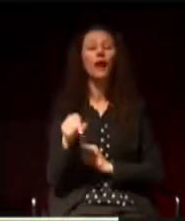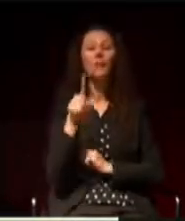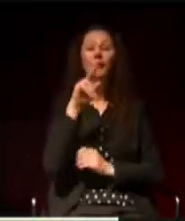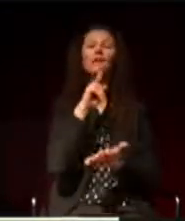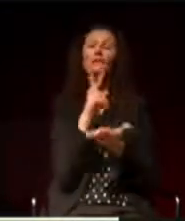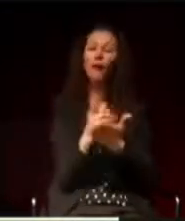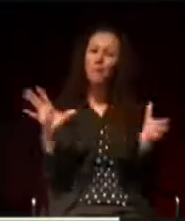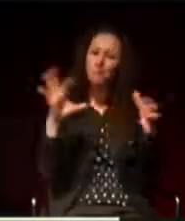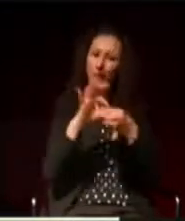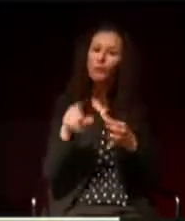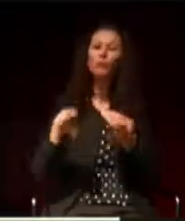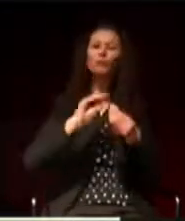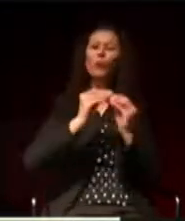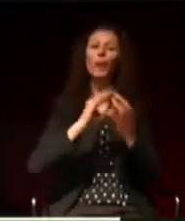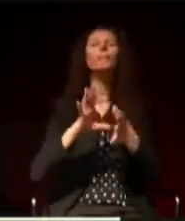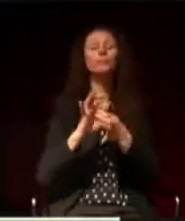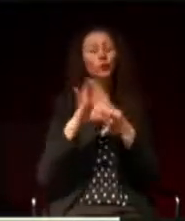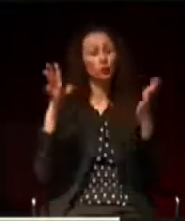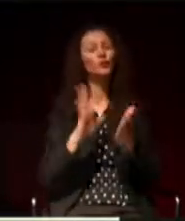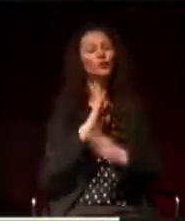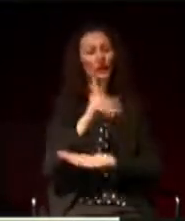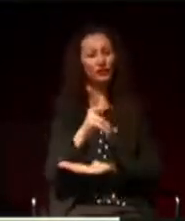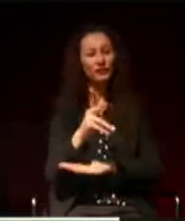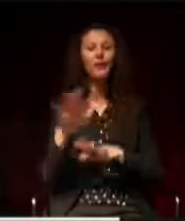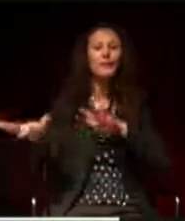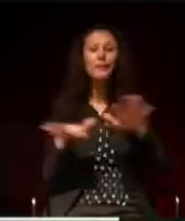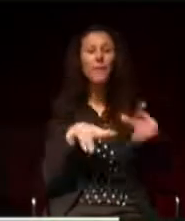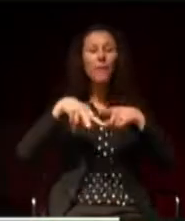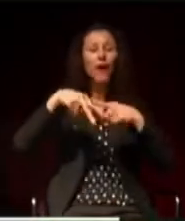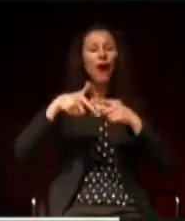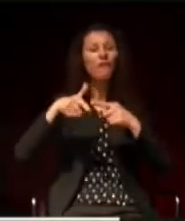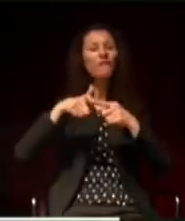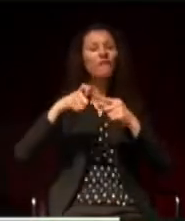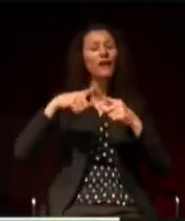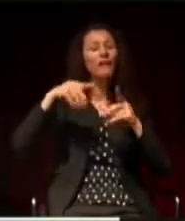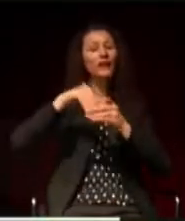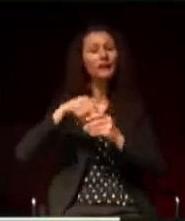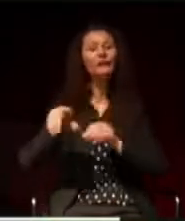bir karara bağlayarak bu sorunları geçirtiriz. Deprem ve afet üzerinde